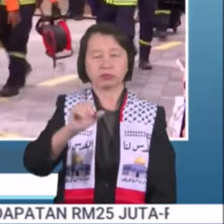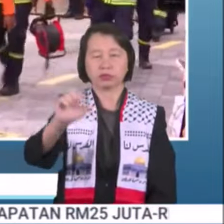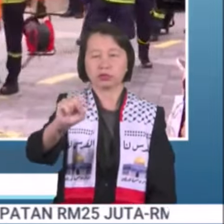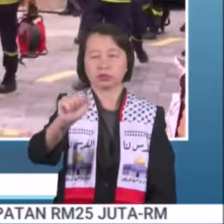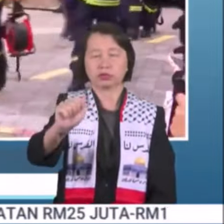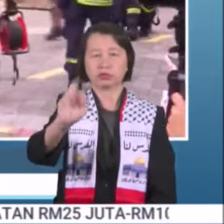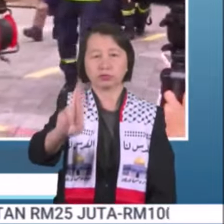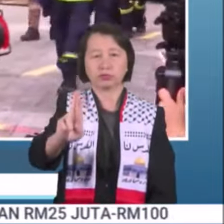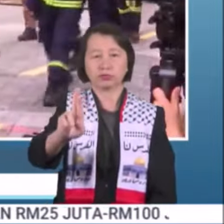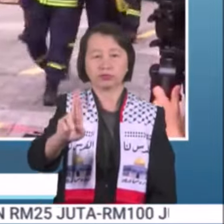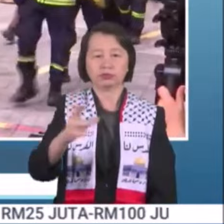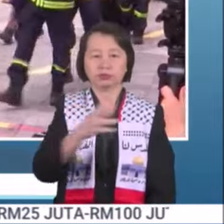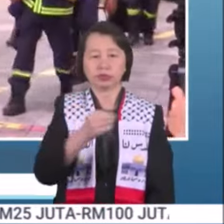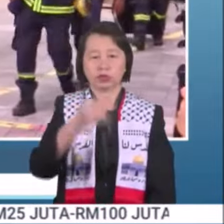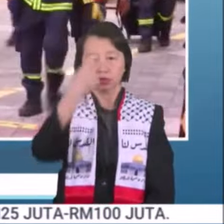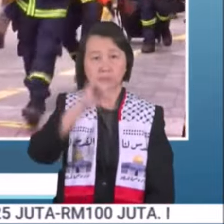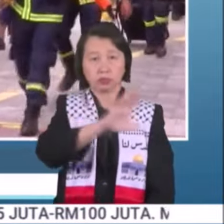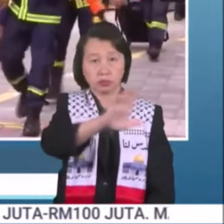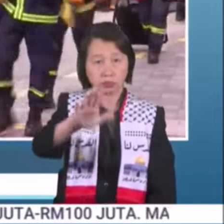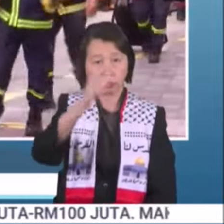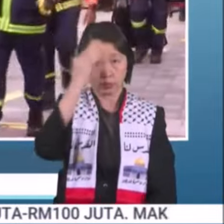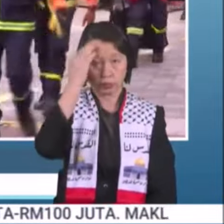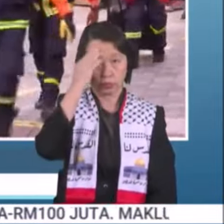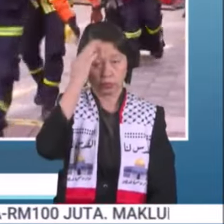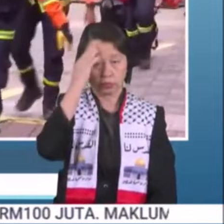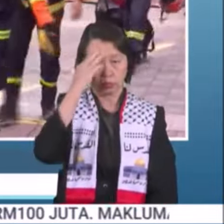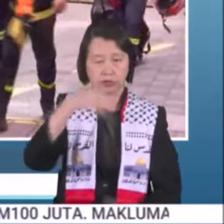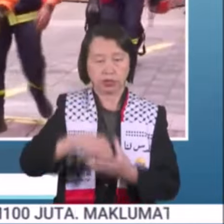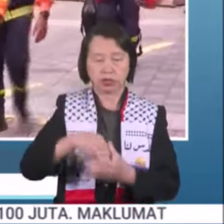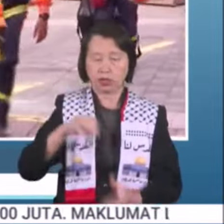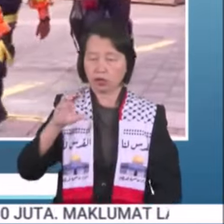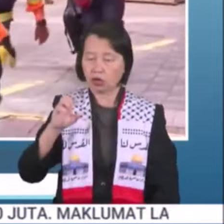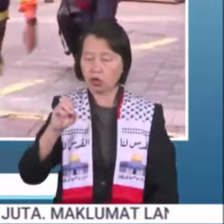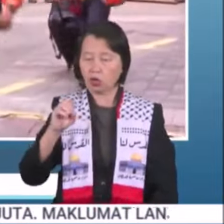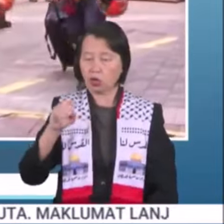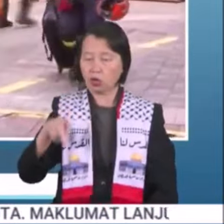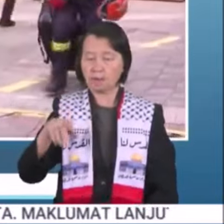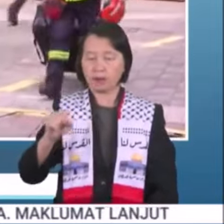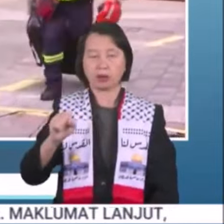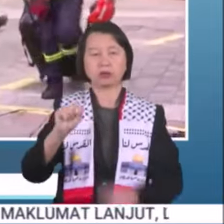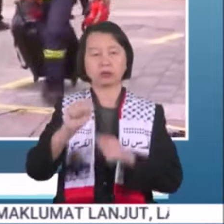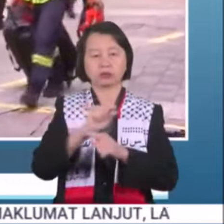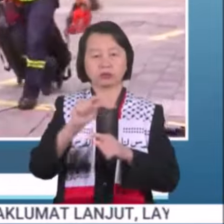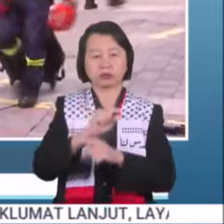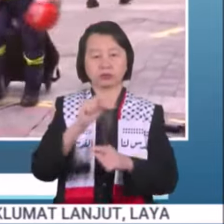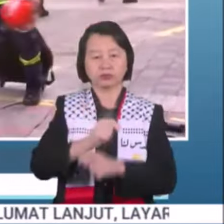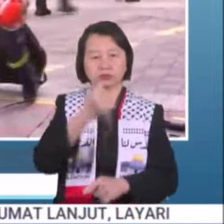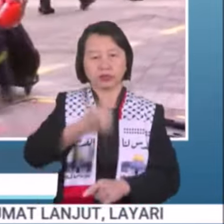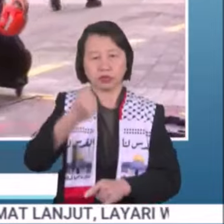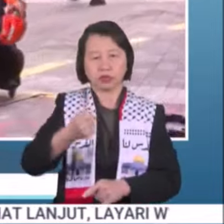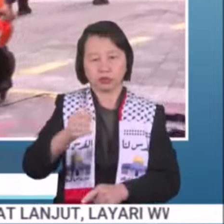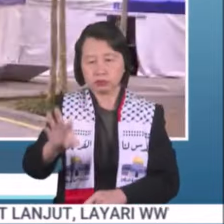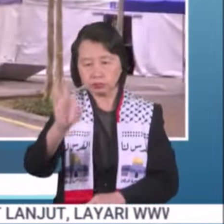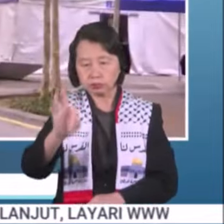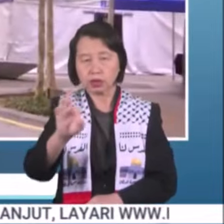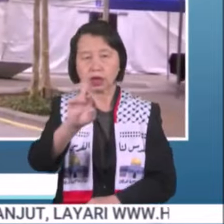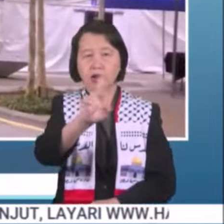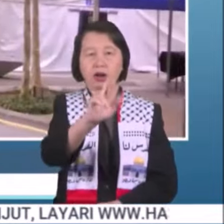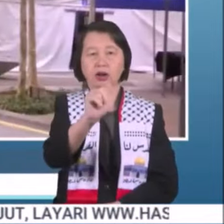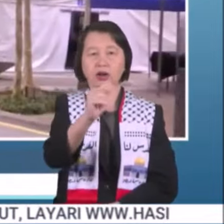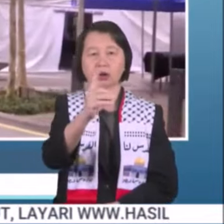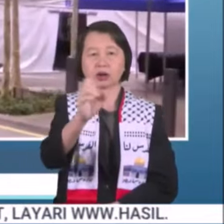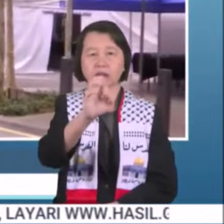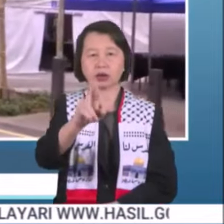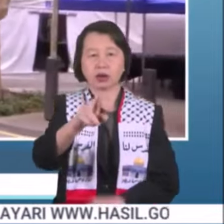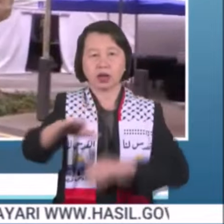ini. Dan untuk pengetahuan semua, dalam operasi hari ini, penggunaan alat pengesan radar,